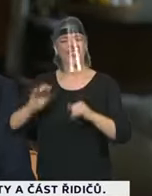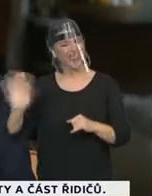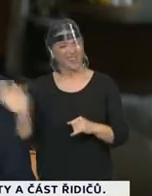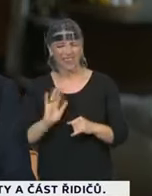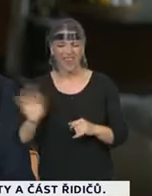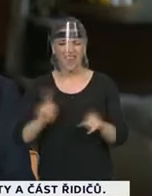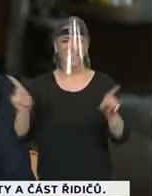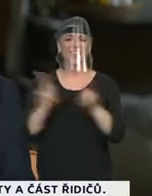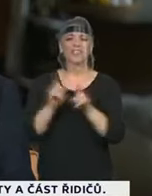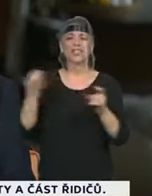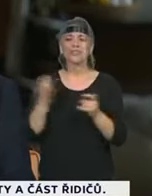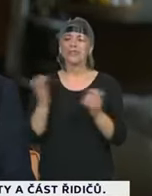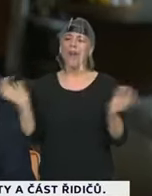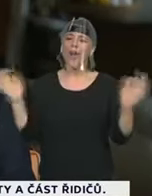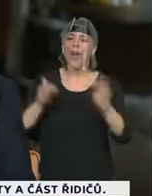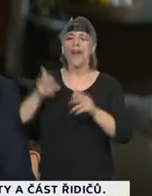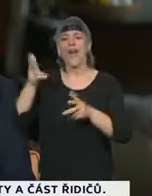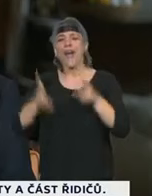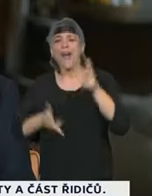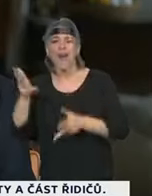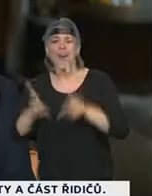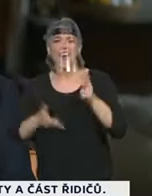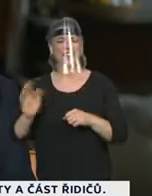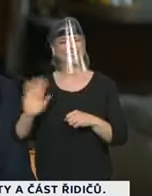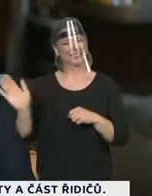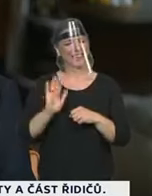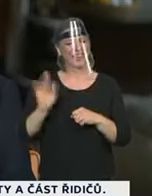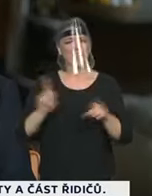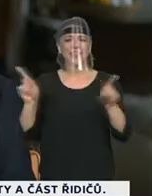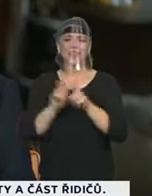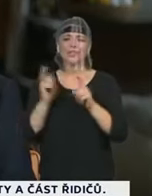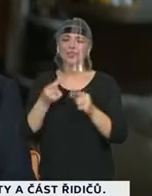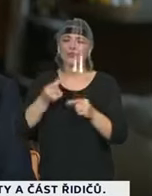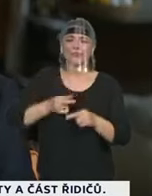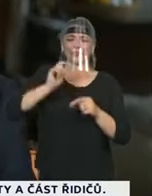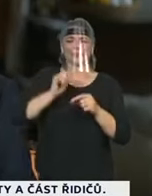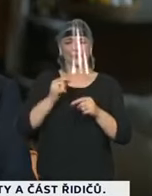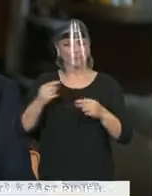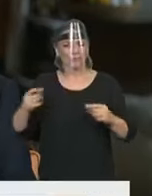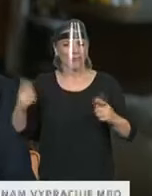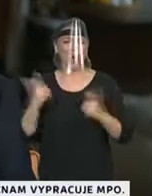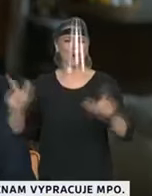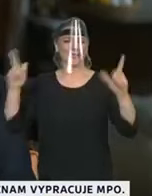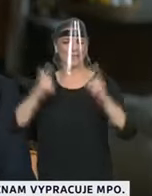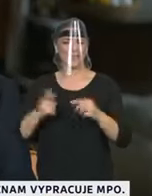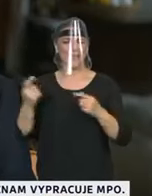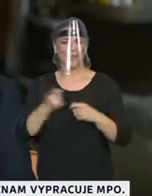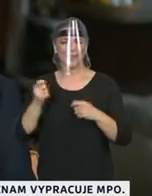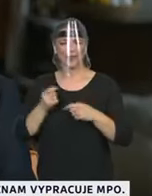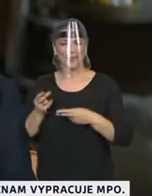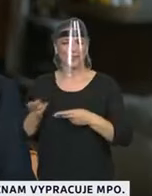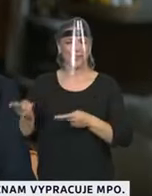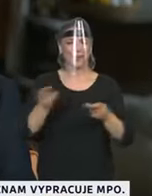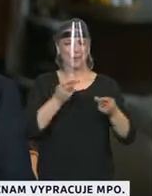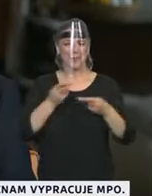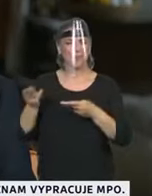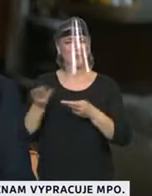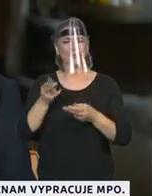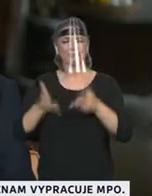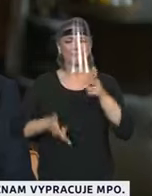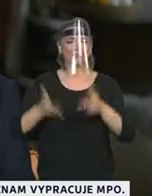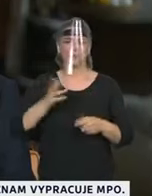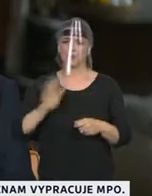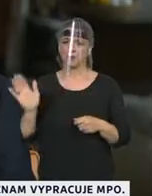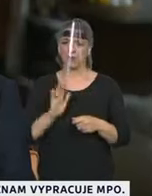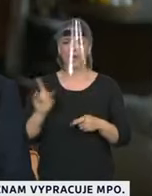na návsích nebo na náměstích. Žádné kolující panáky. Vyvarujte si i koledy u babičky. Právě seniory